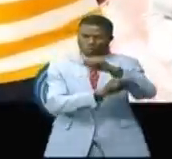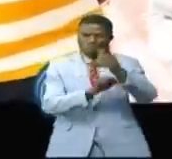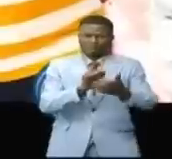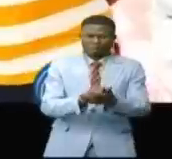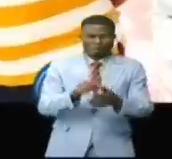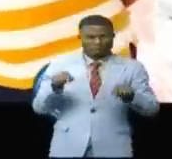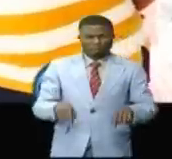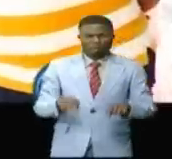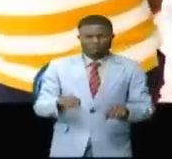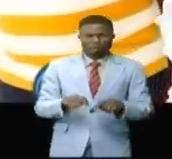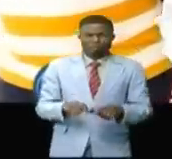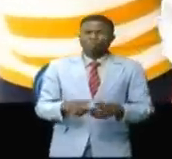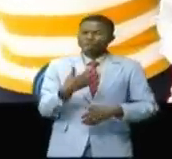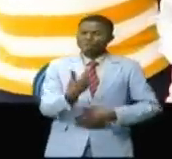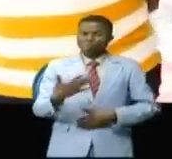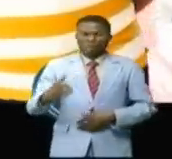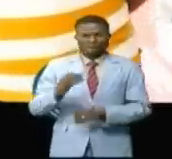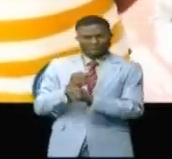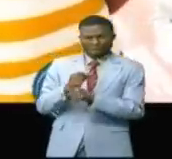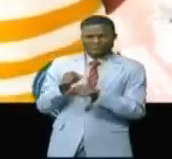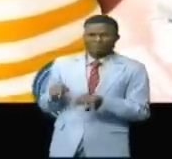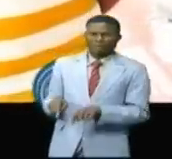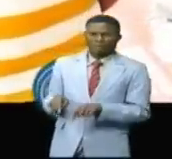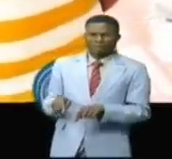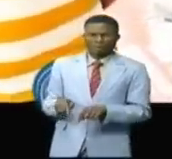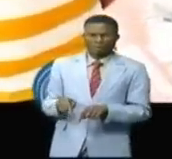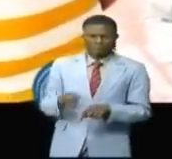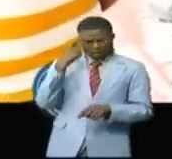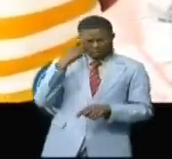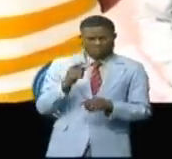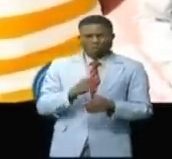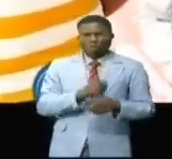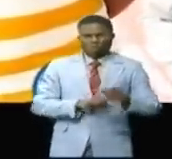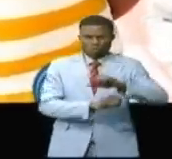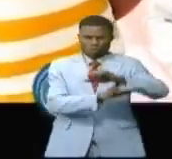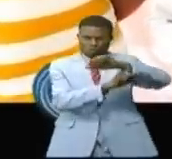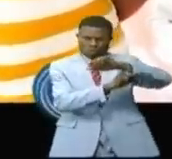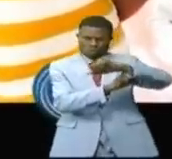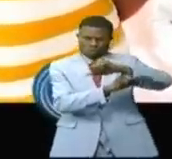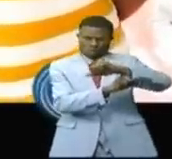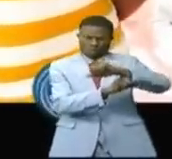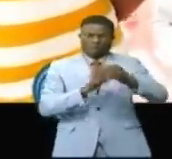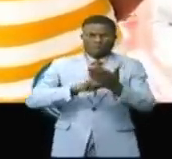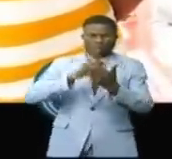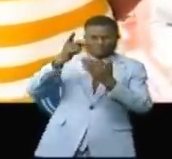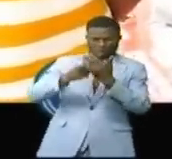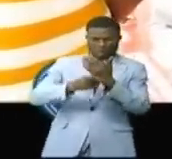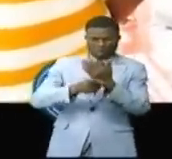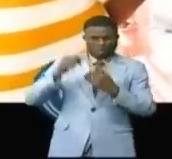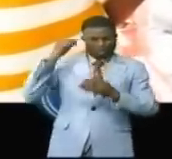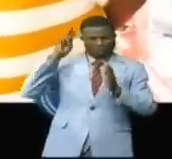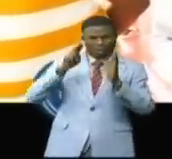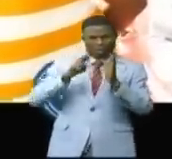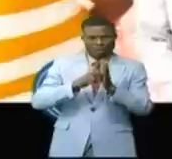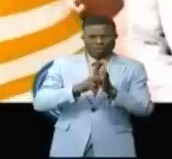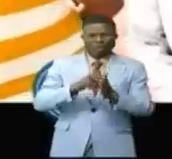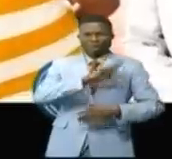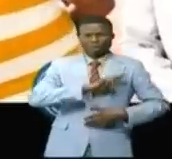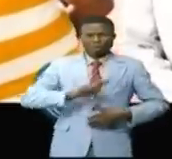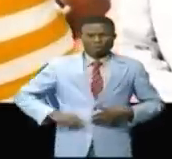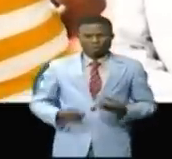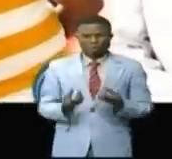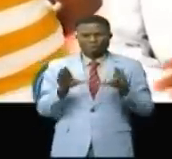équipements sont bien fonctionnel maintenant pour l'accompagner et le programme qui vous rend la lecture de mon tracteur